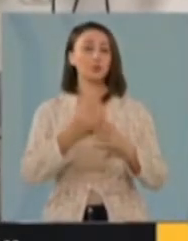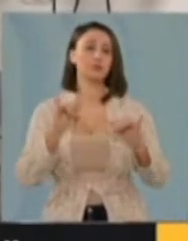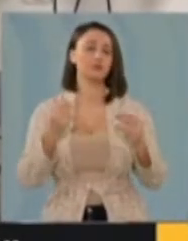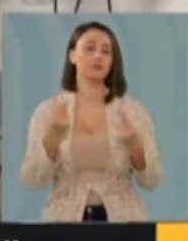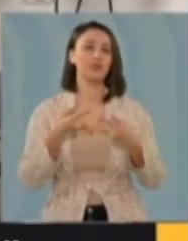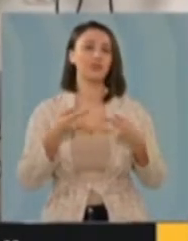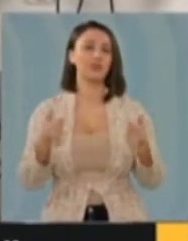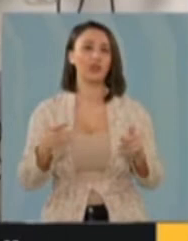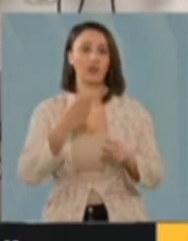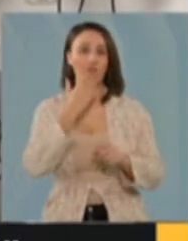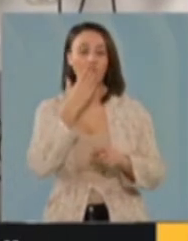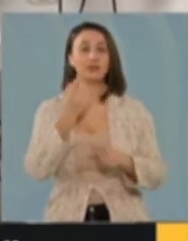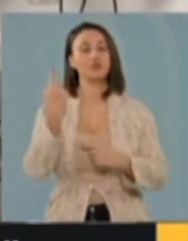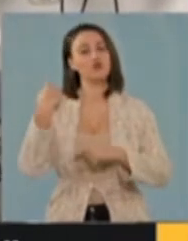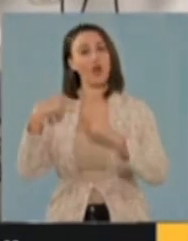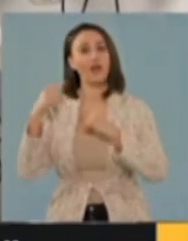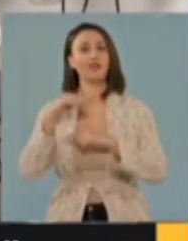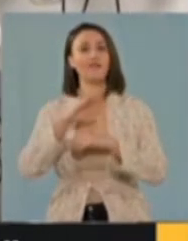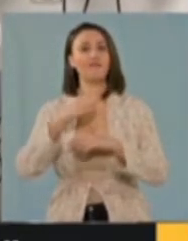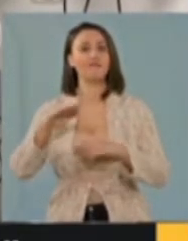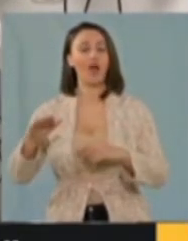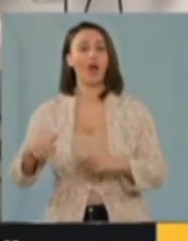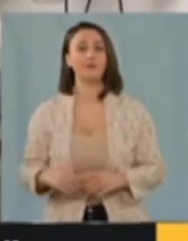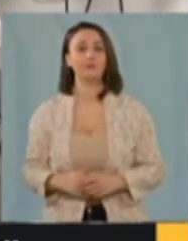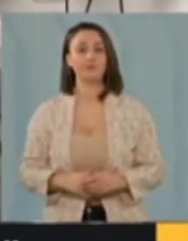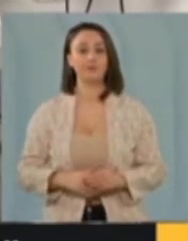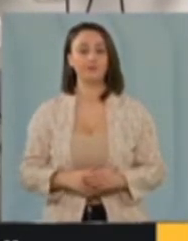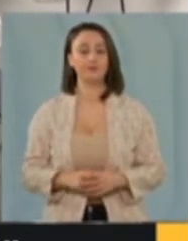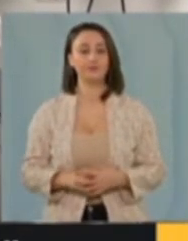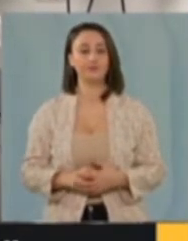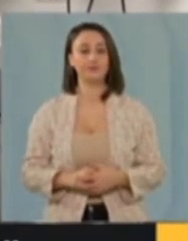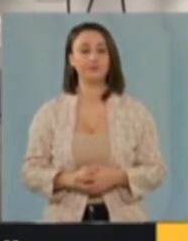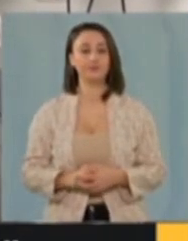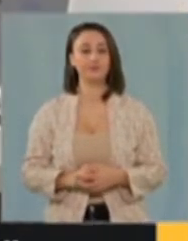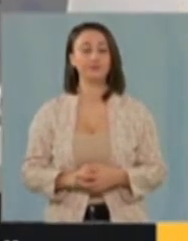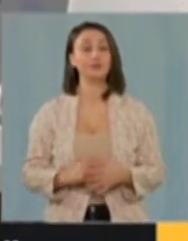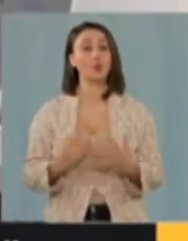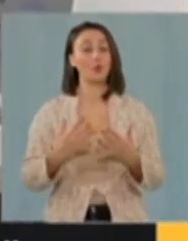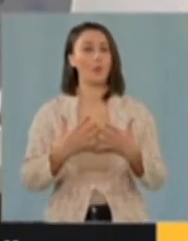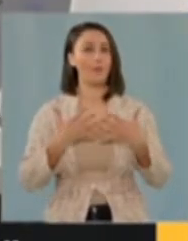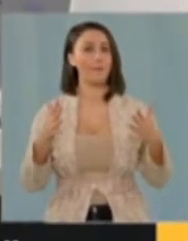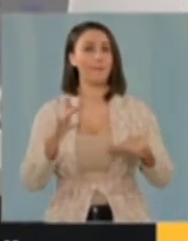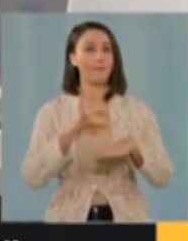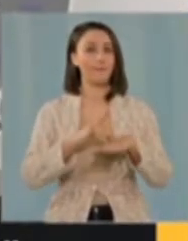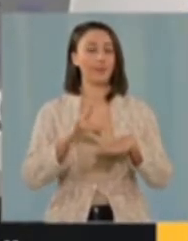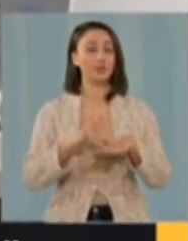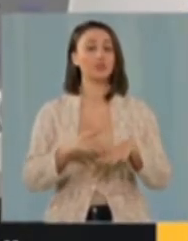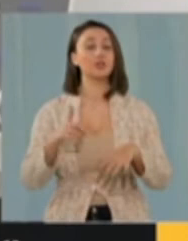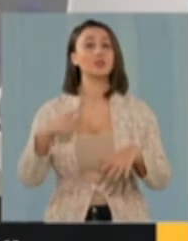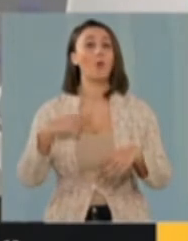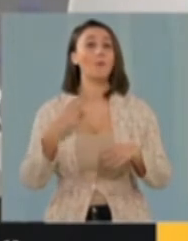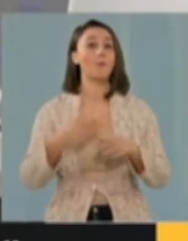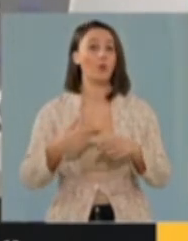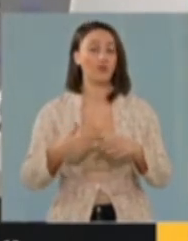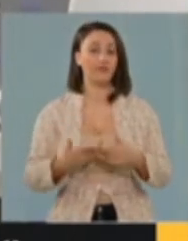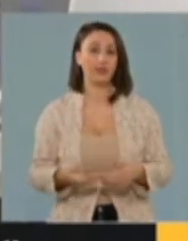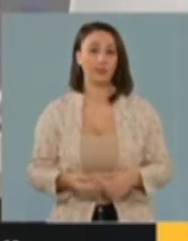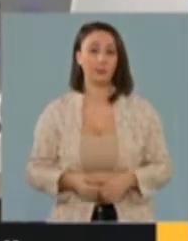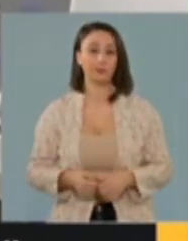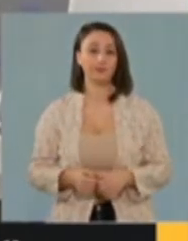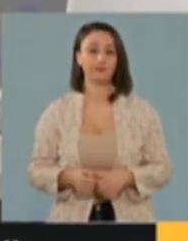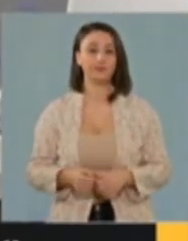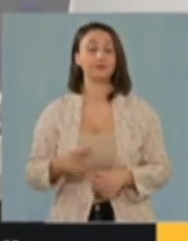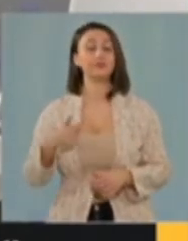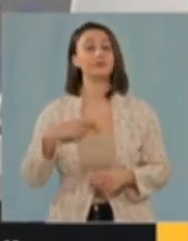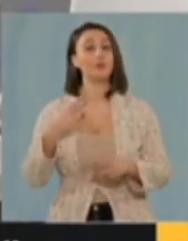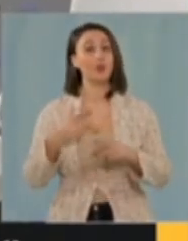fenomen diferit față de celelalte valuri. Un număr mare de cadre medicale se infectează.